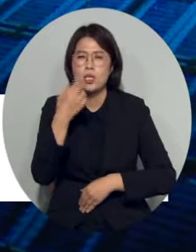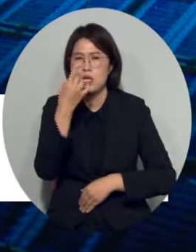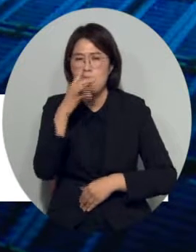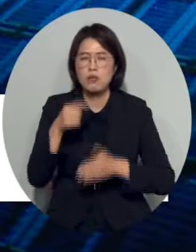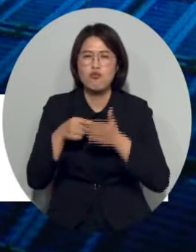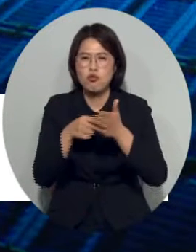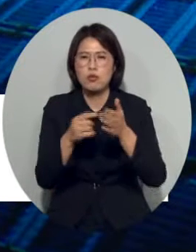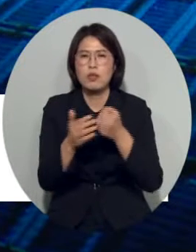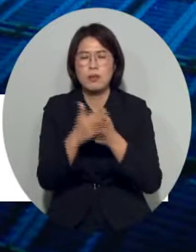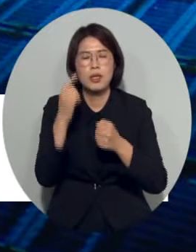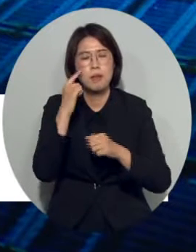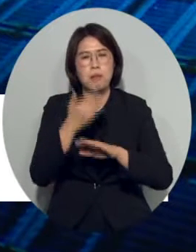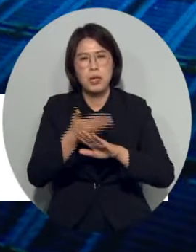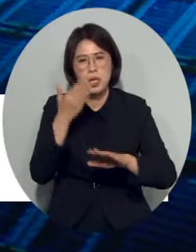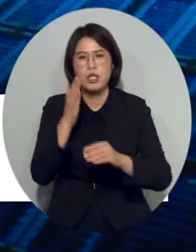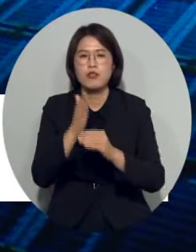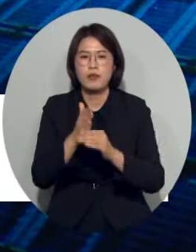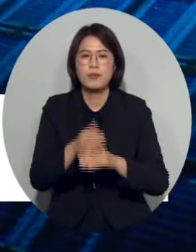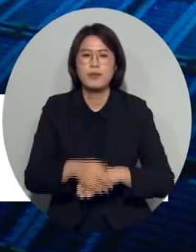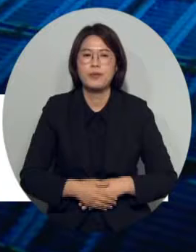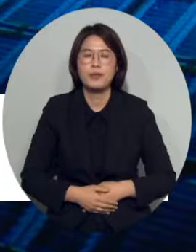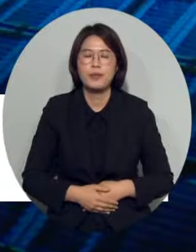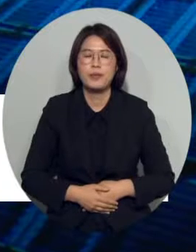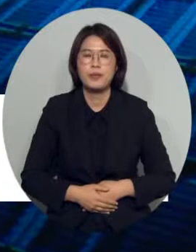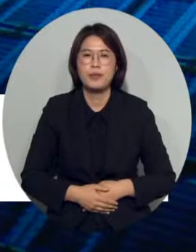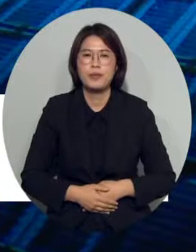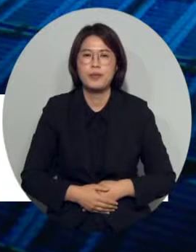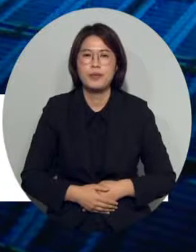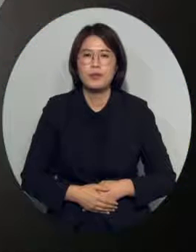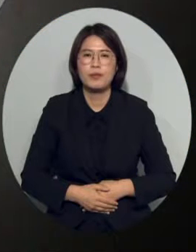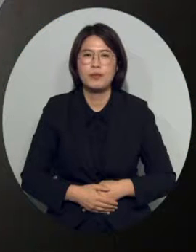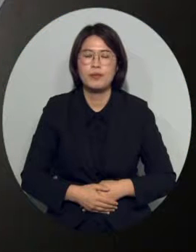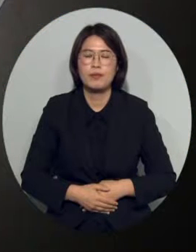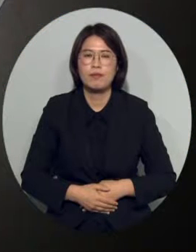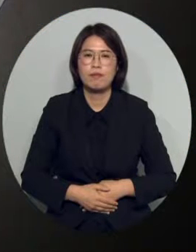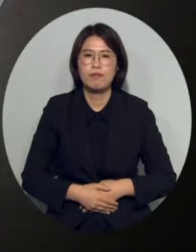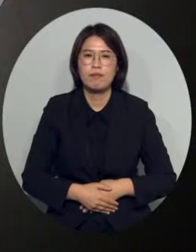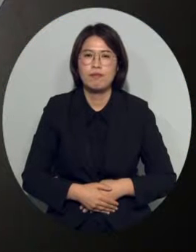반발이 더 커지고 있습니다 김형애 기자가 보도합니다